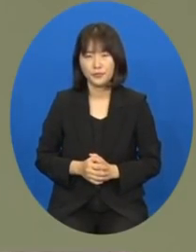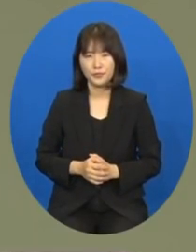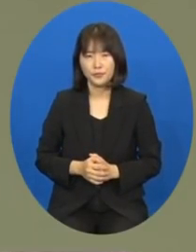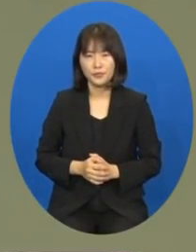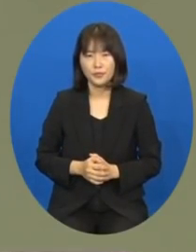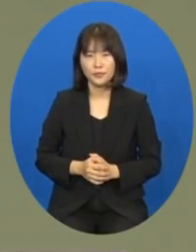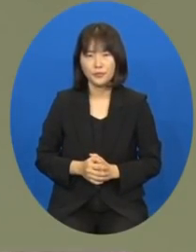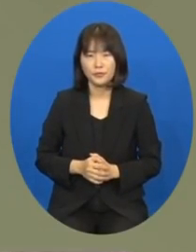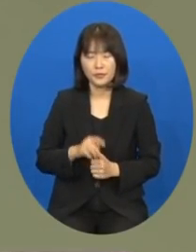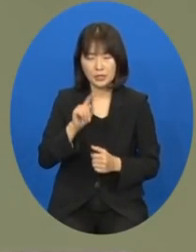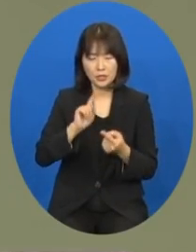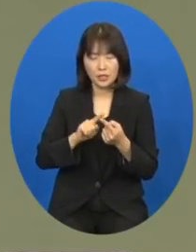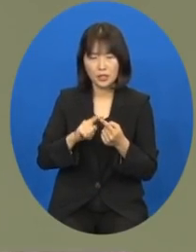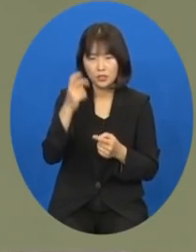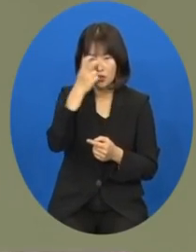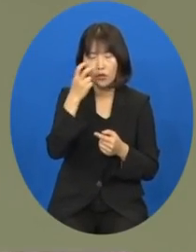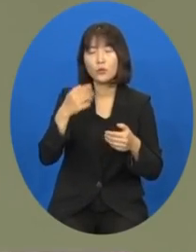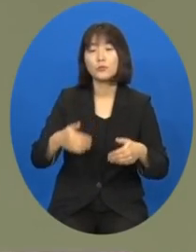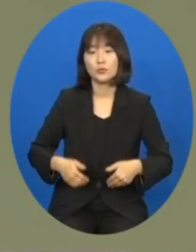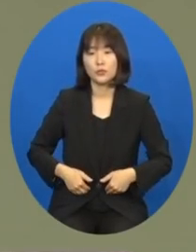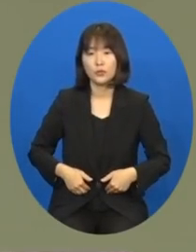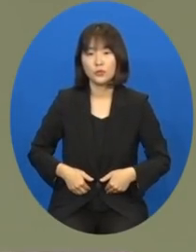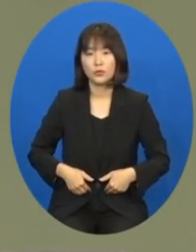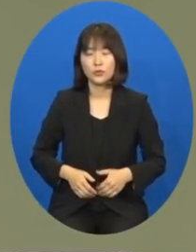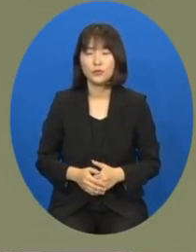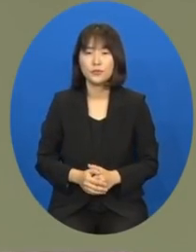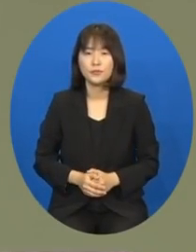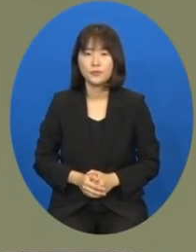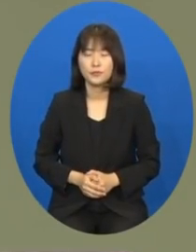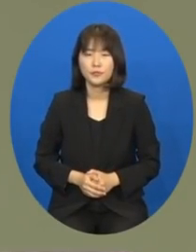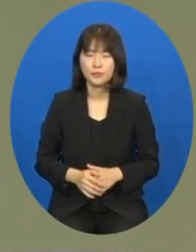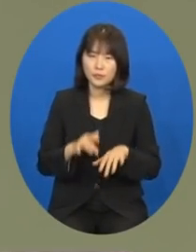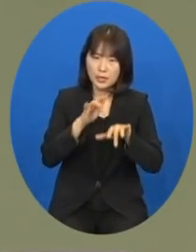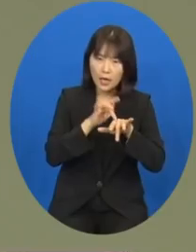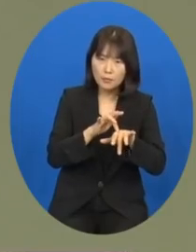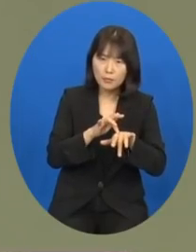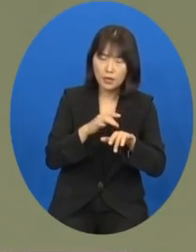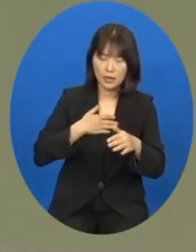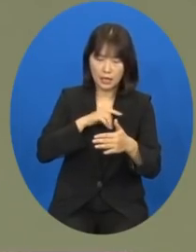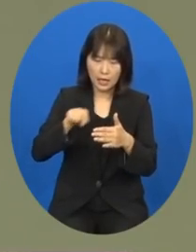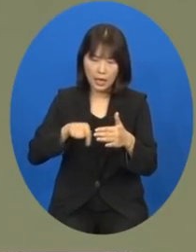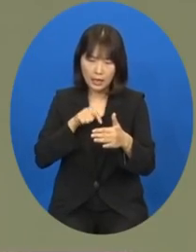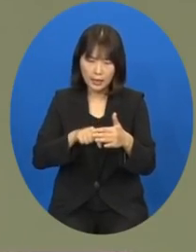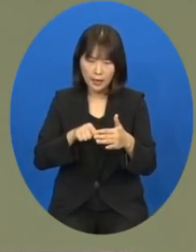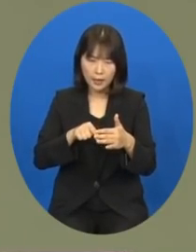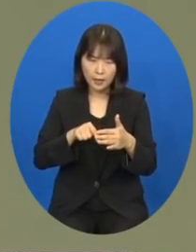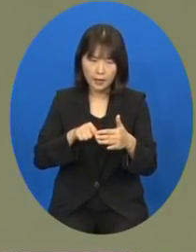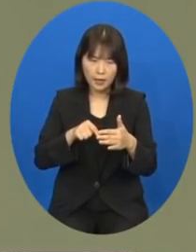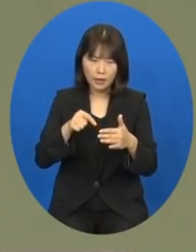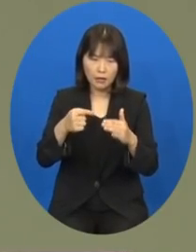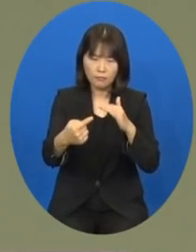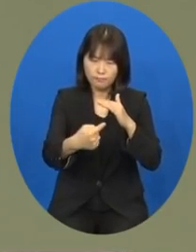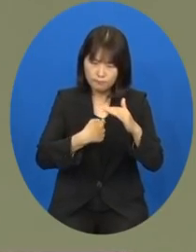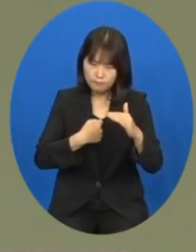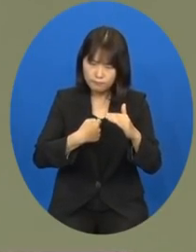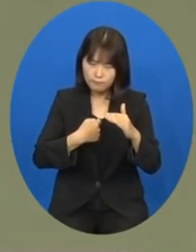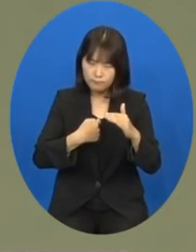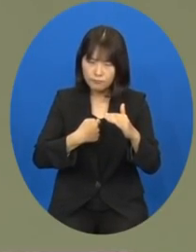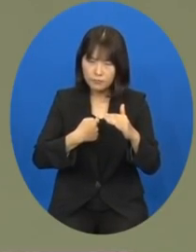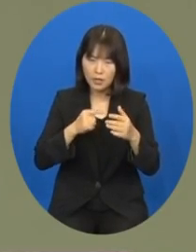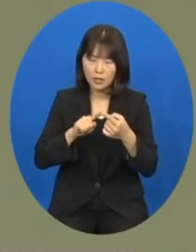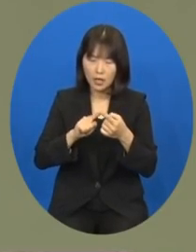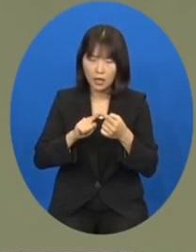그래서 이것을 점검해 보면 합니다 악마가 내 안에 지금 들어가 있는 것은 아닌가 어떻게 알 수